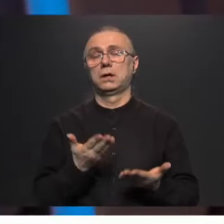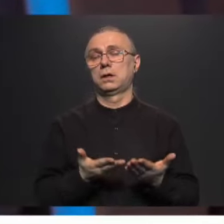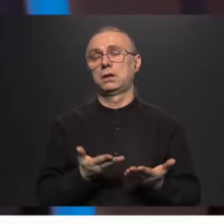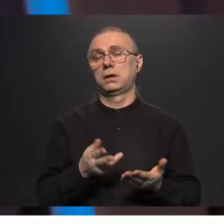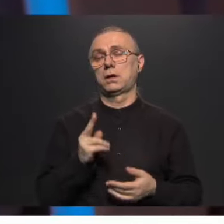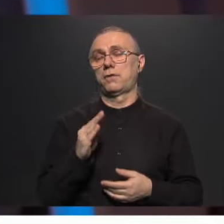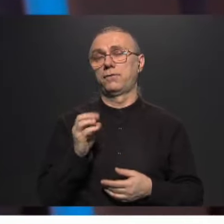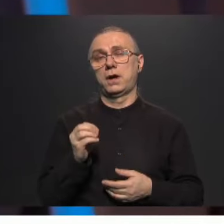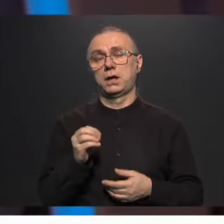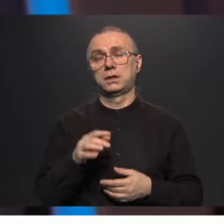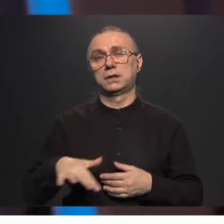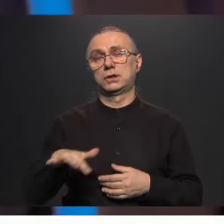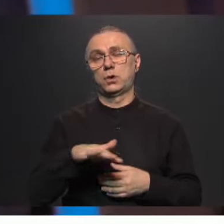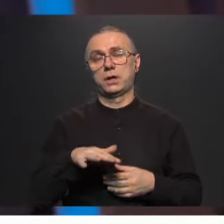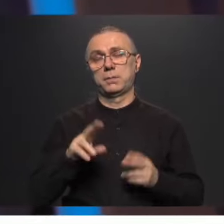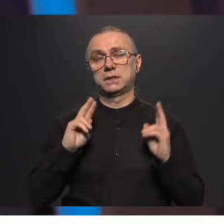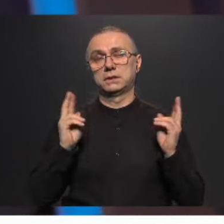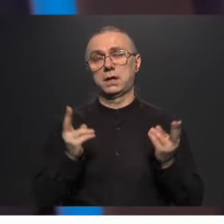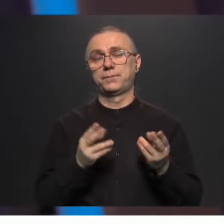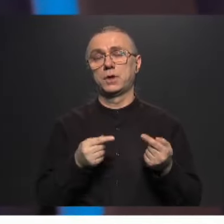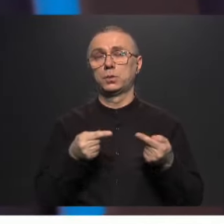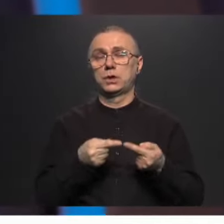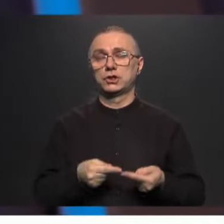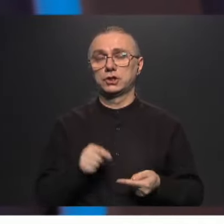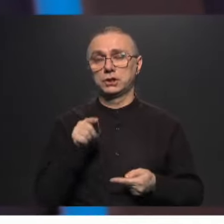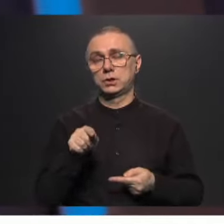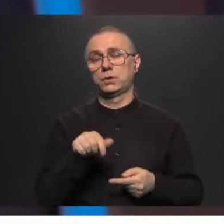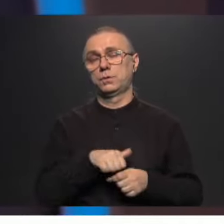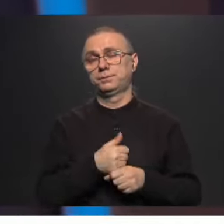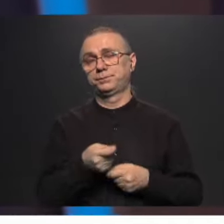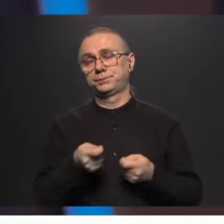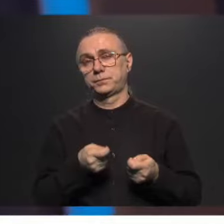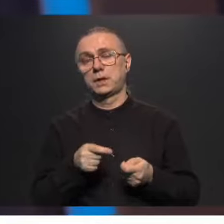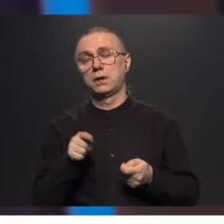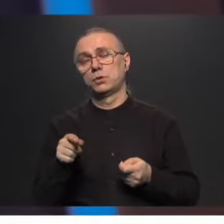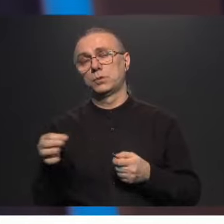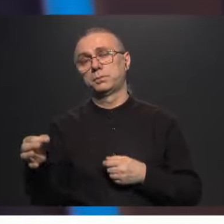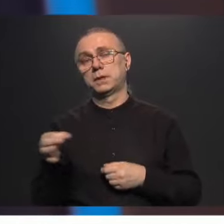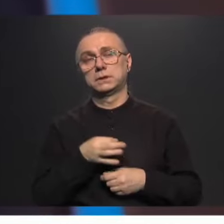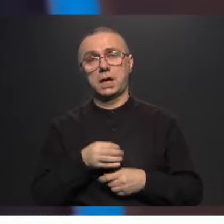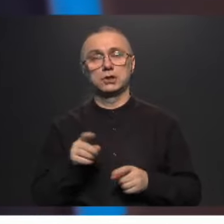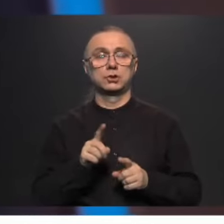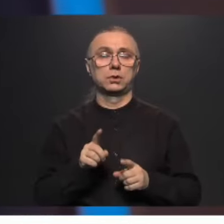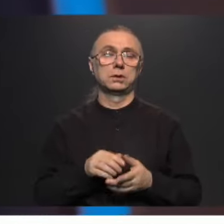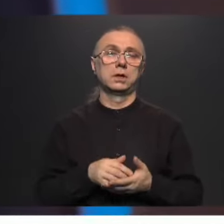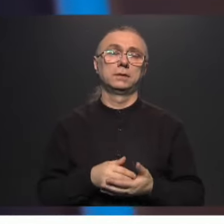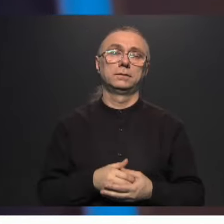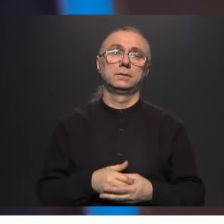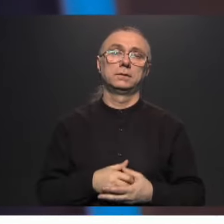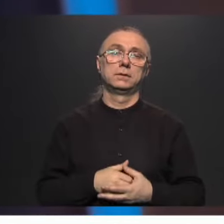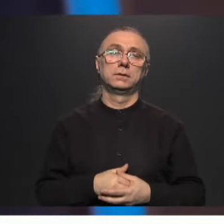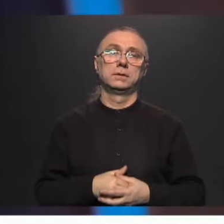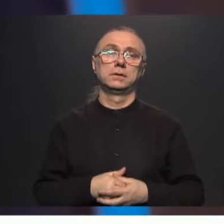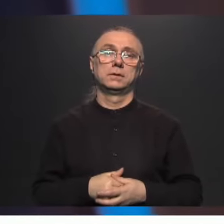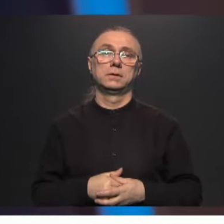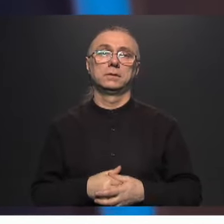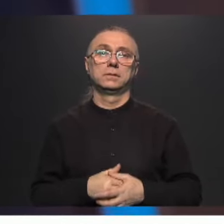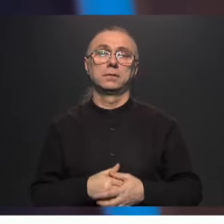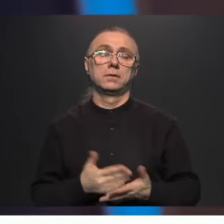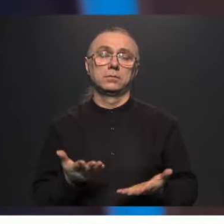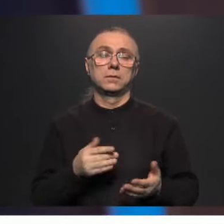территории монастыря, то, наверное, просто уточнить у него, может быть, он что-то подскажет и более. Потому что, знаете, в